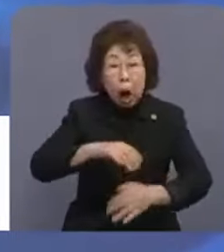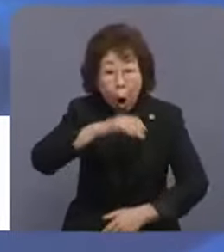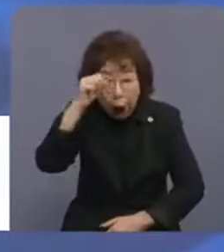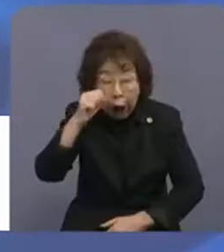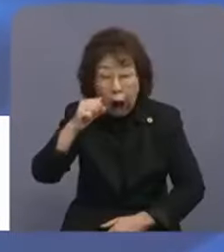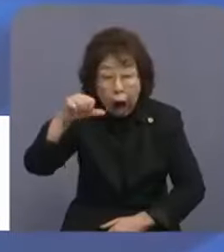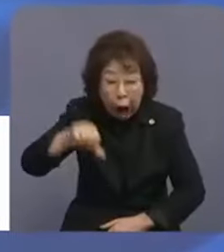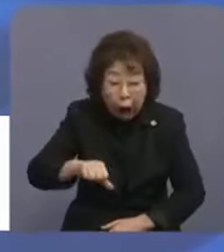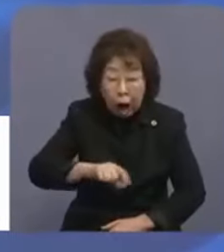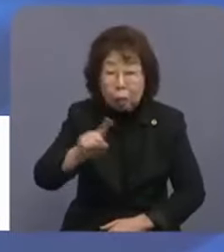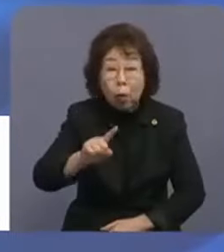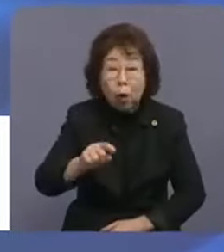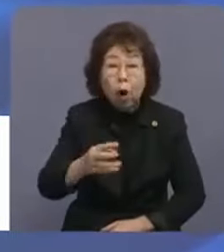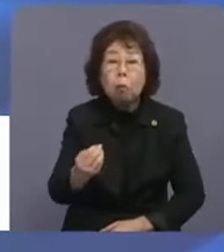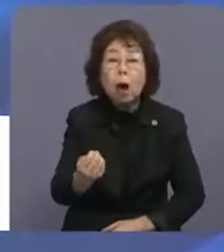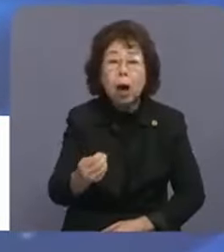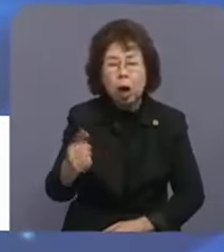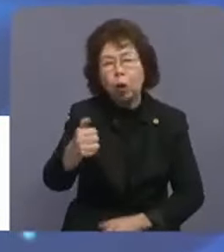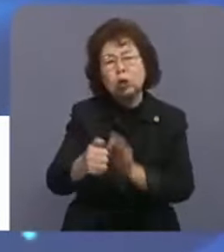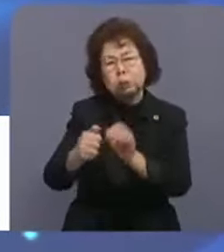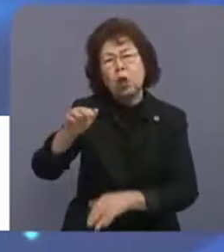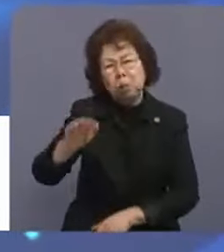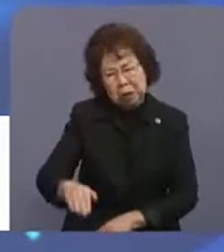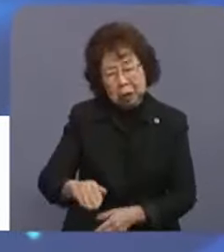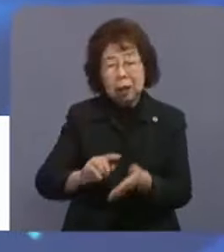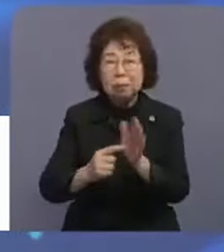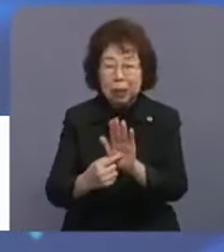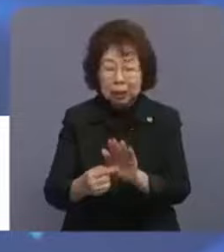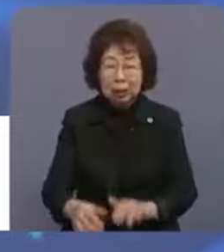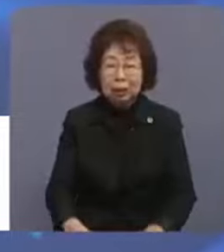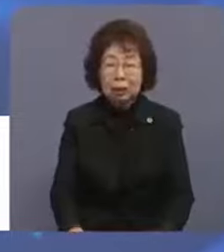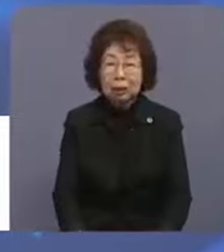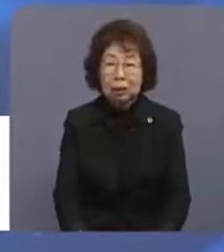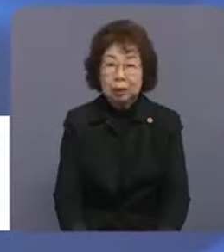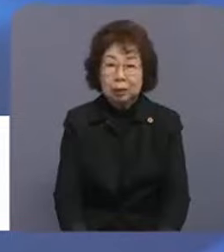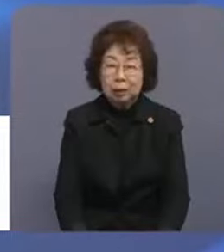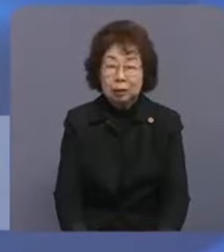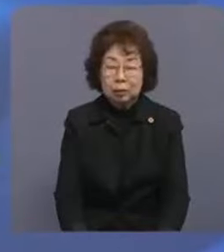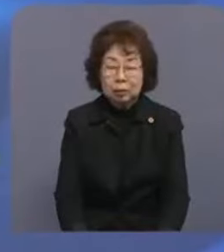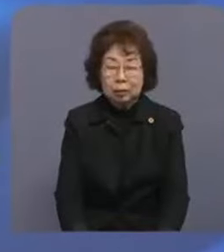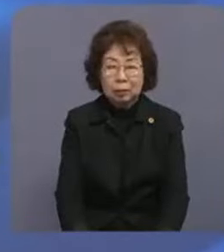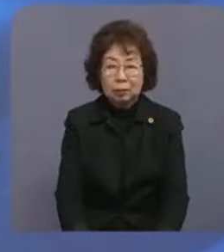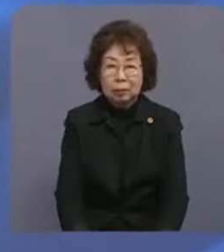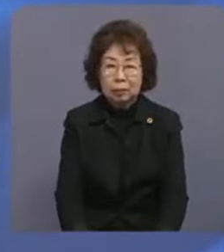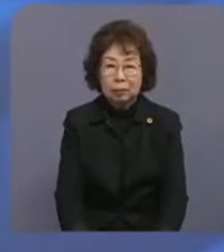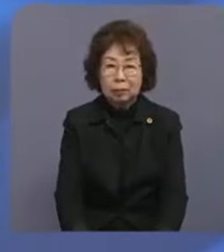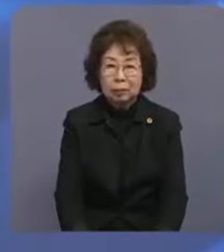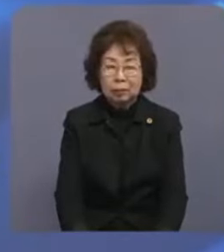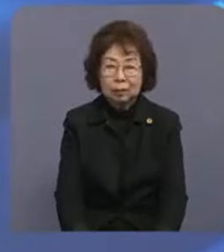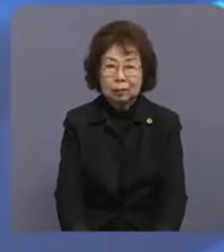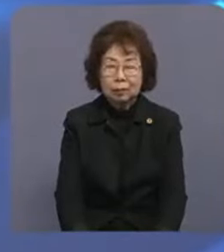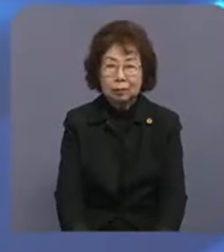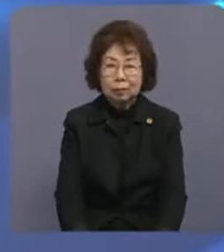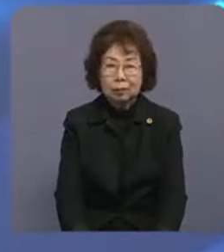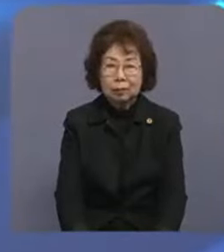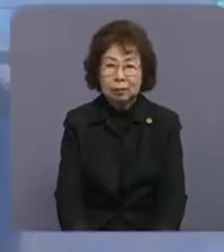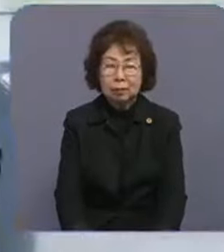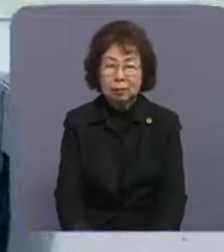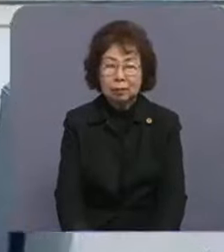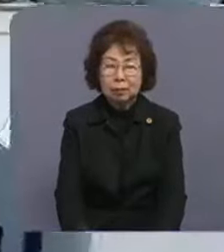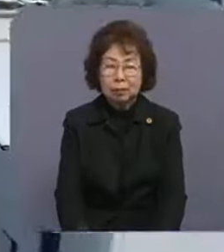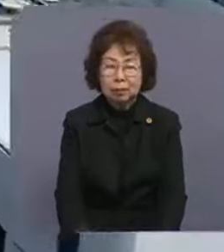완료율이 50%를 밑돈다는 평가 결과가 나왔습니다. 보도에 황형규 기자입니다.